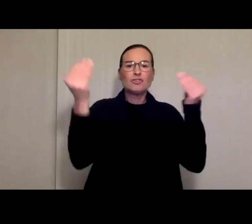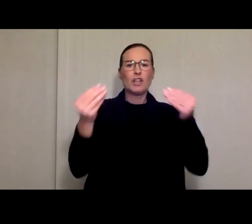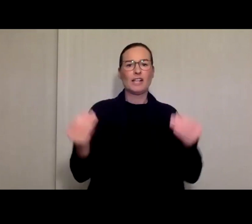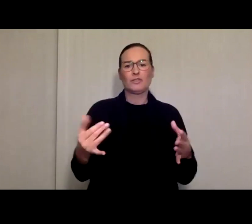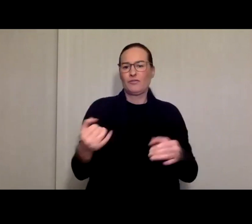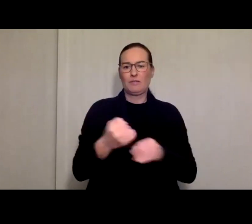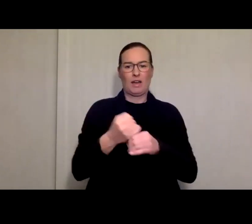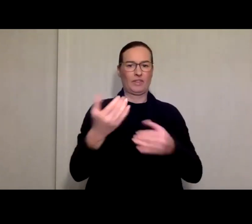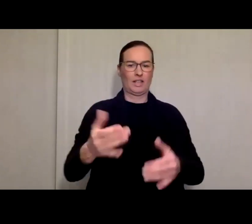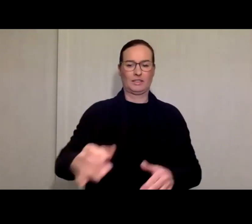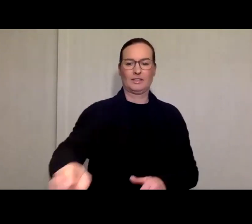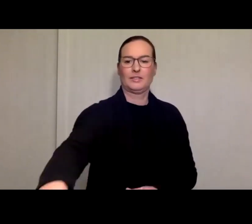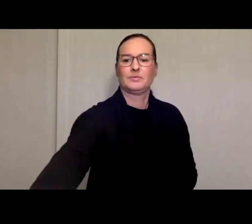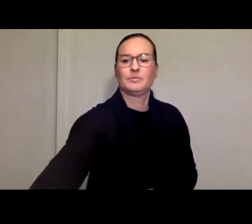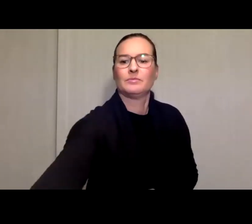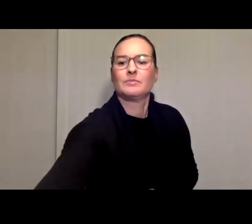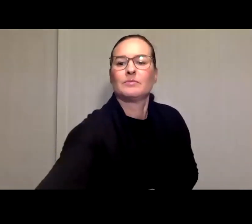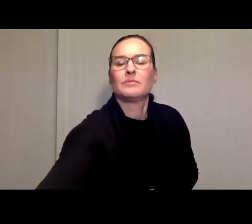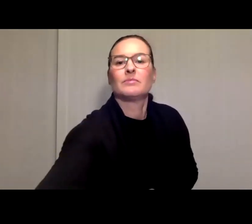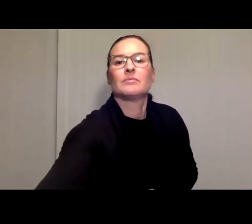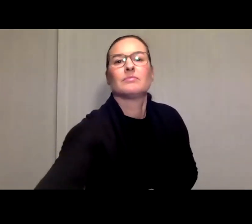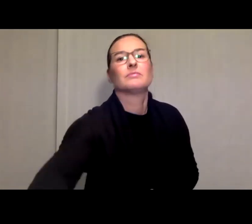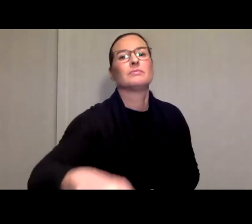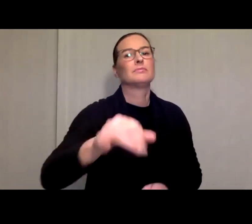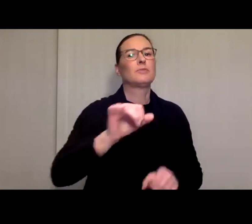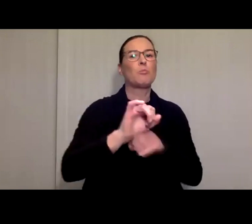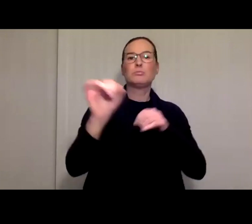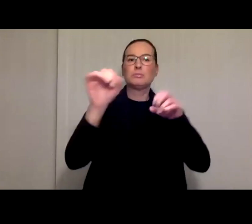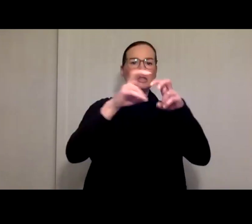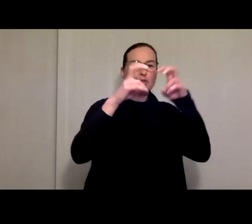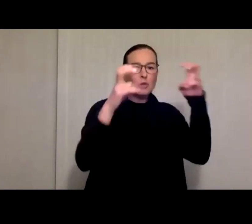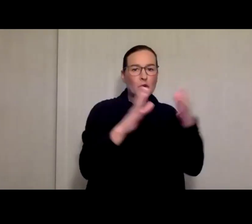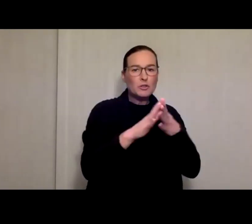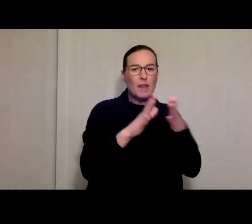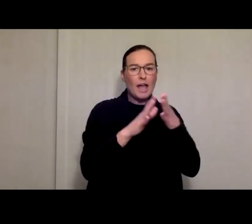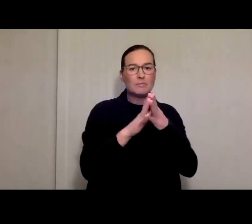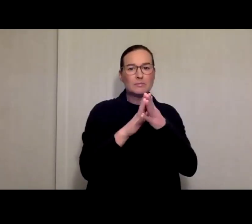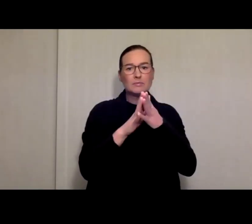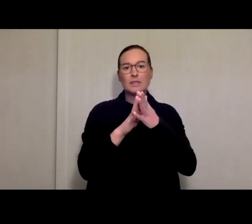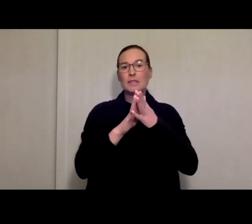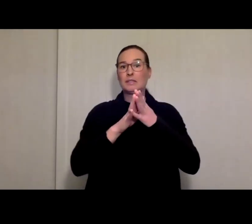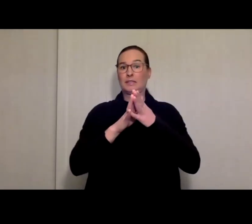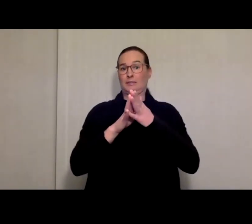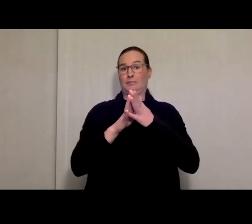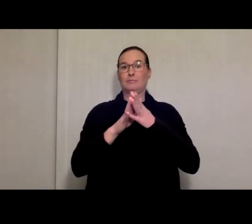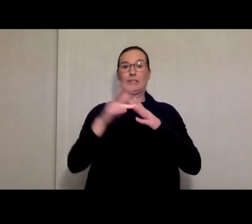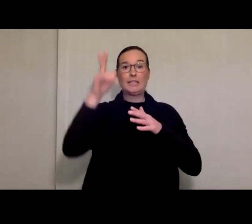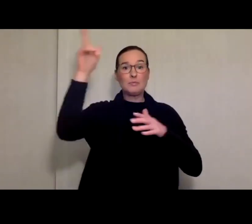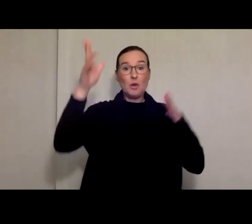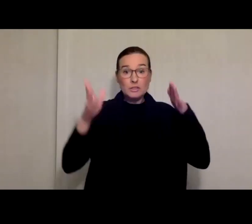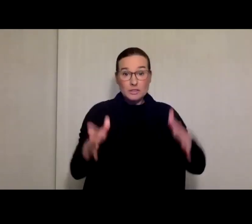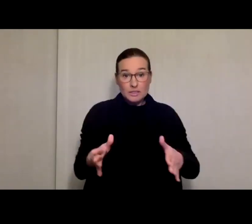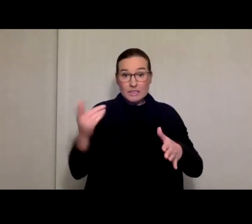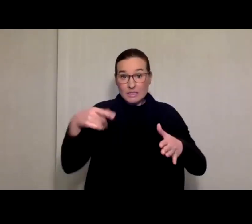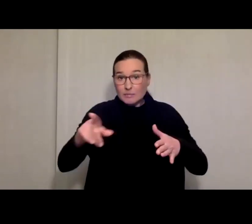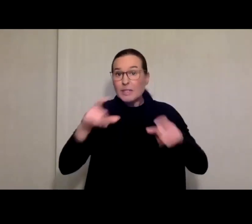werden. Sei es zu Hause, in Gottesdiensten mit Maske oder vielleicht sogar mit Maske unter dem Baum